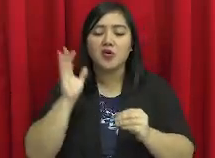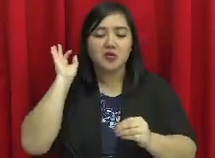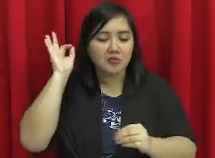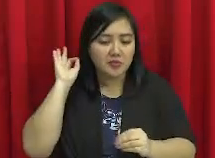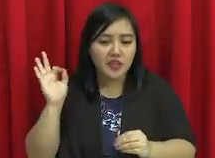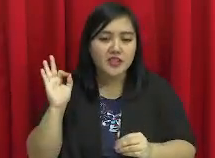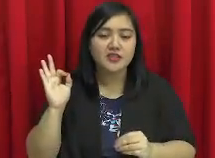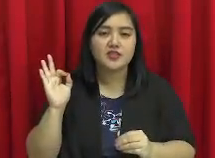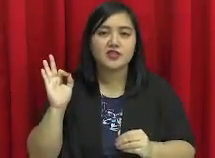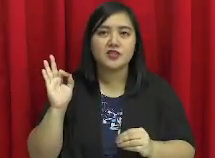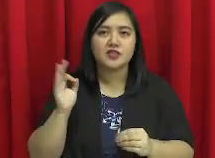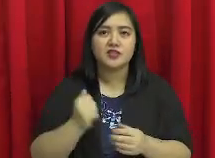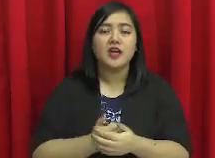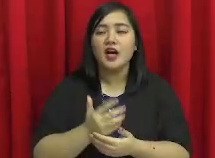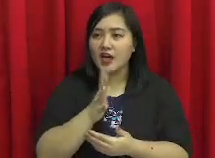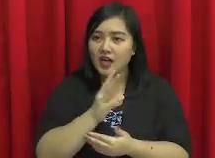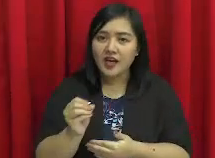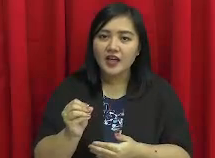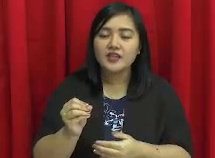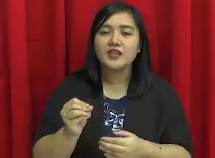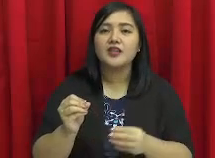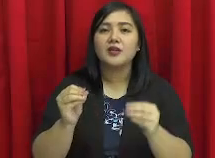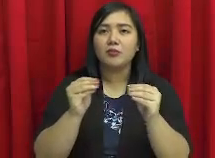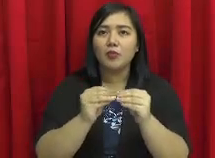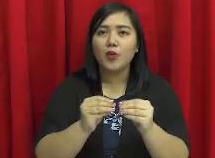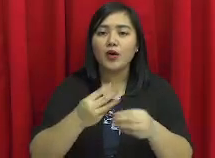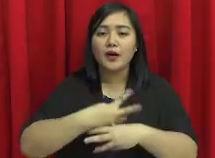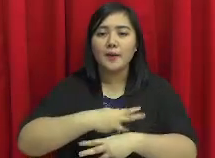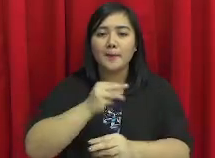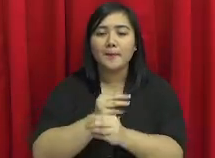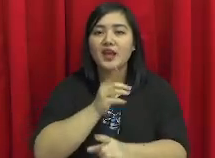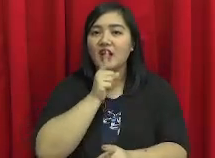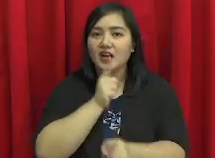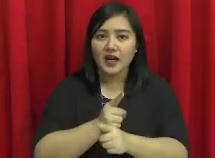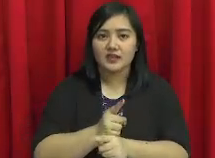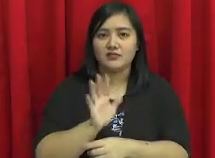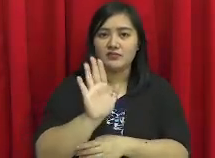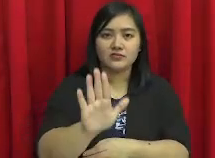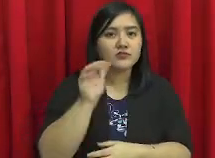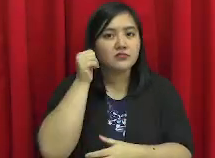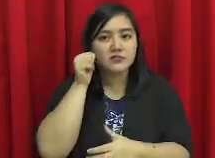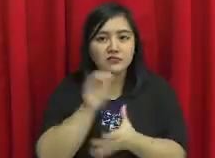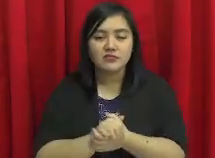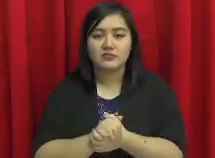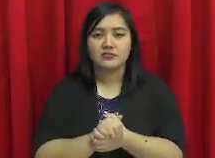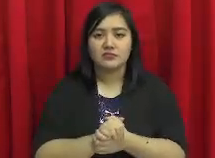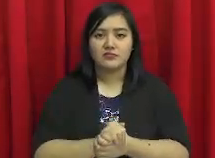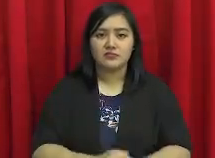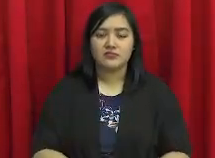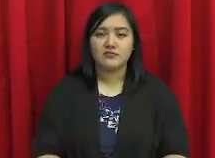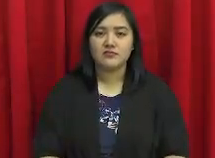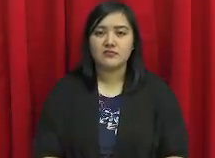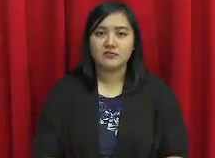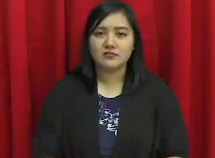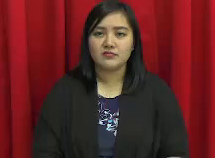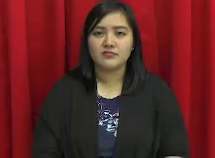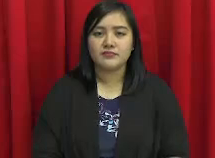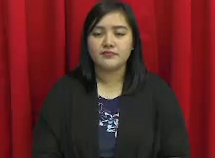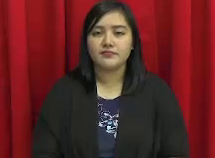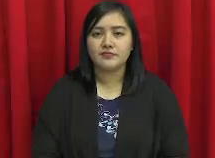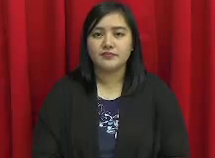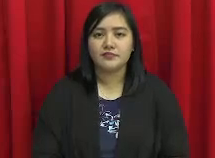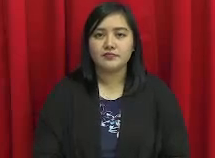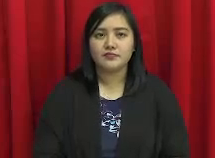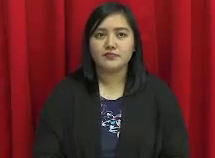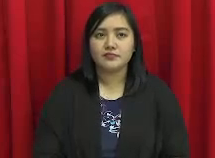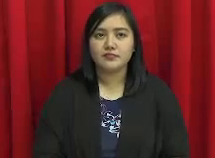pa nasisita. Oh, sinabi ni Pastor, huwag yan ha. Oh, mahirap nito. Sino pa yung gumaganon sa atin ay yung asawa nating